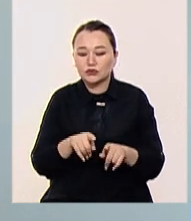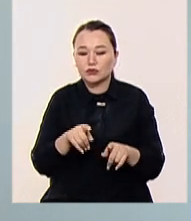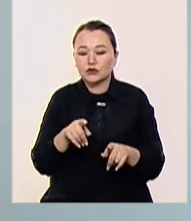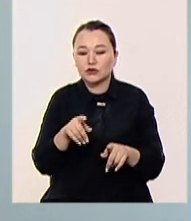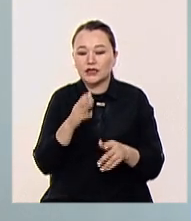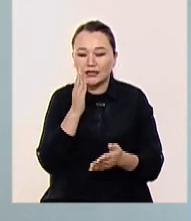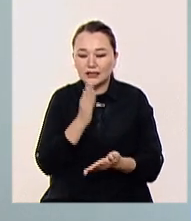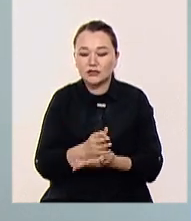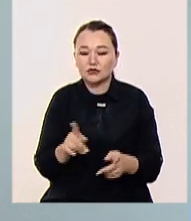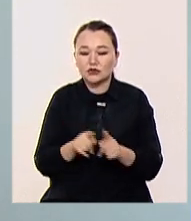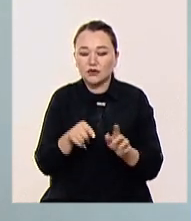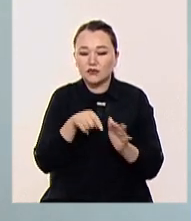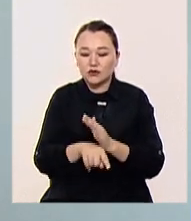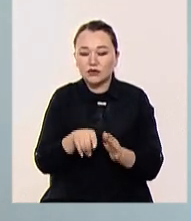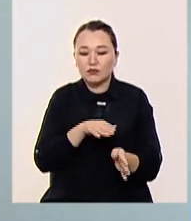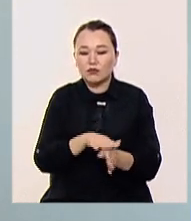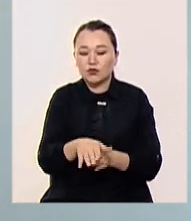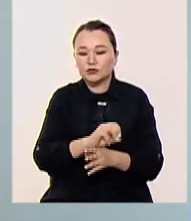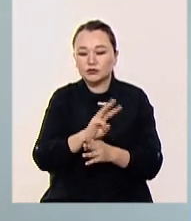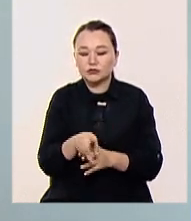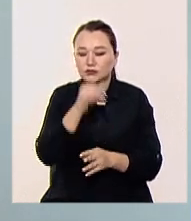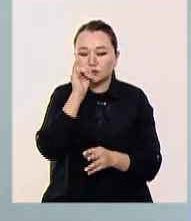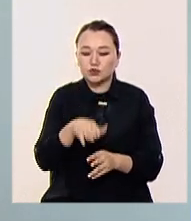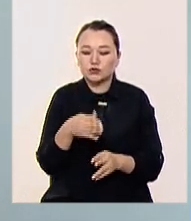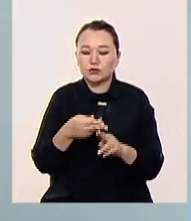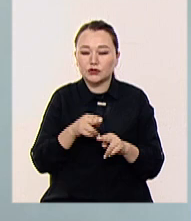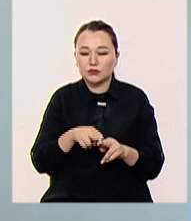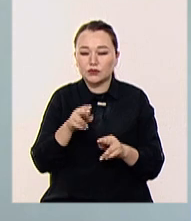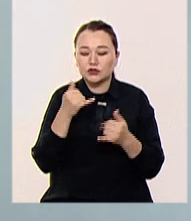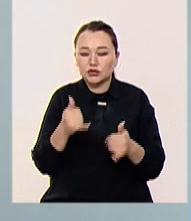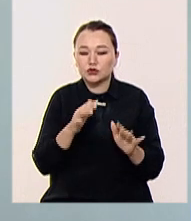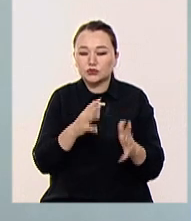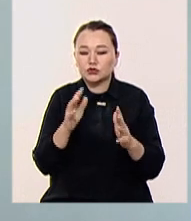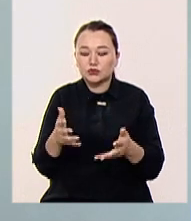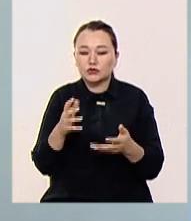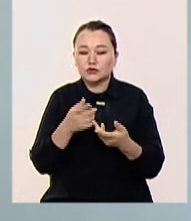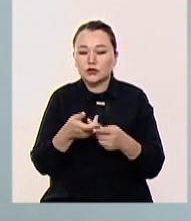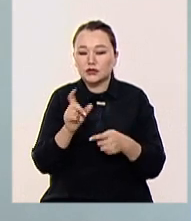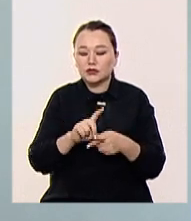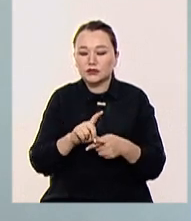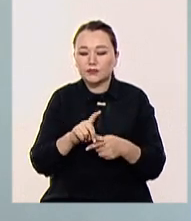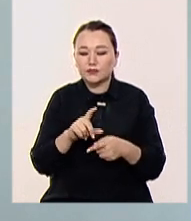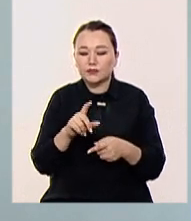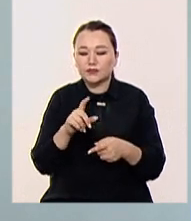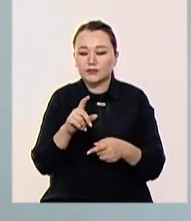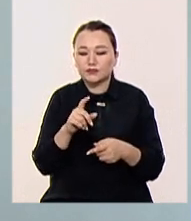біз ішкі сұранысты қанағаттандыра алмаймыз. Сол үшін енді мынау қазіргі болып жатқан жағдайдың өзін